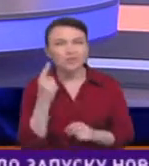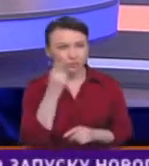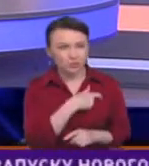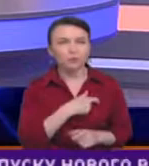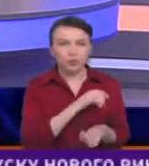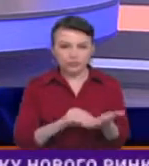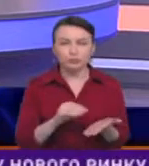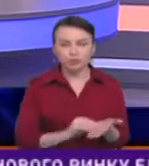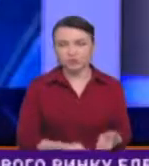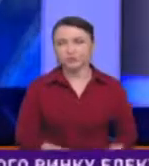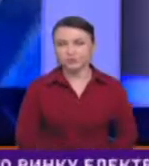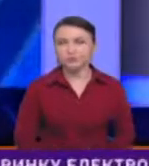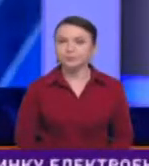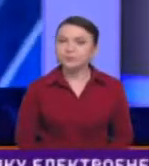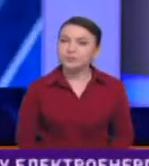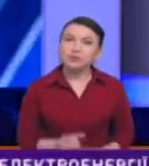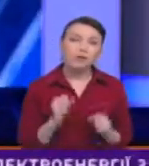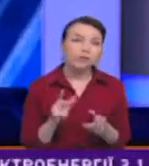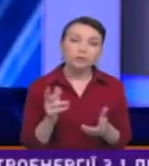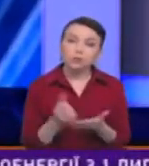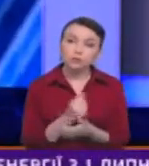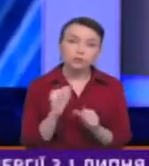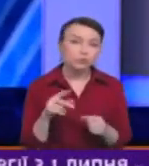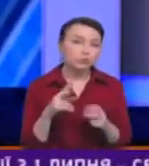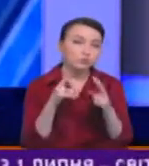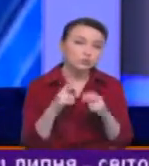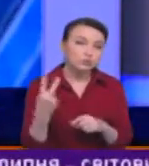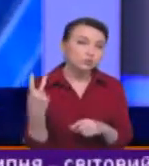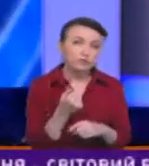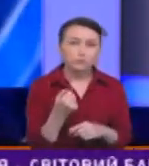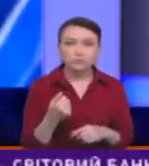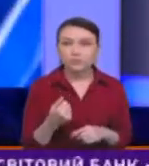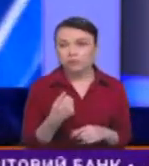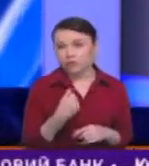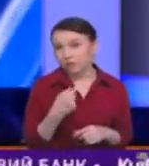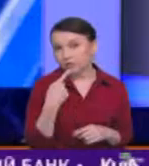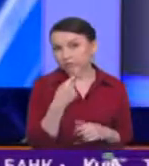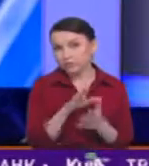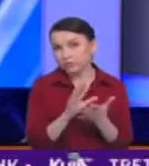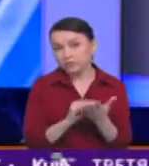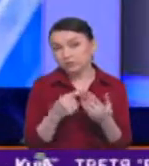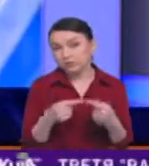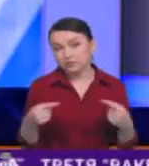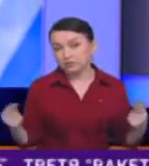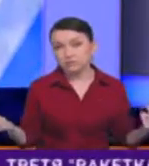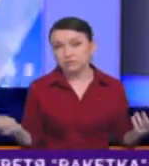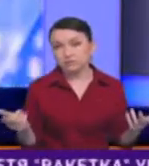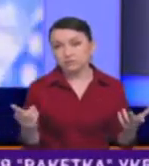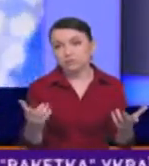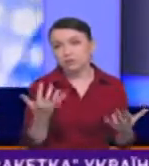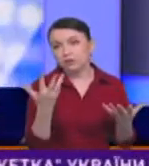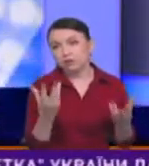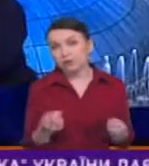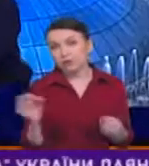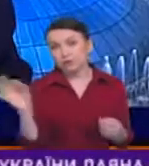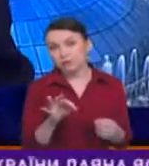Невідкладно. А як вийде, можуть розглядати і 2 тижні, але я вам навів приклади, коли розглядали впродовж кількох днів, коли